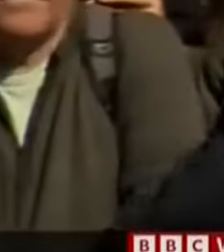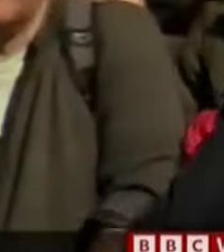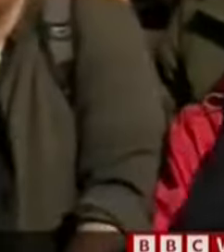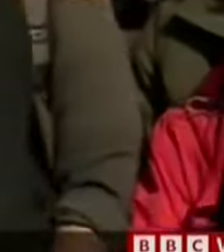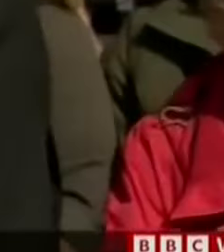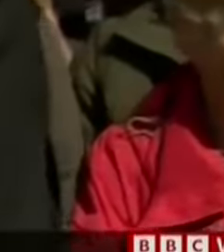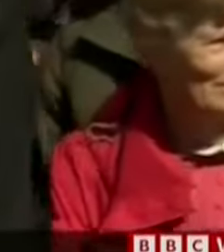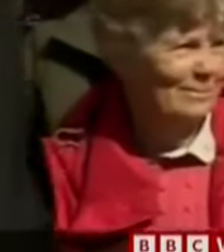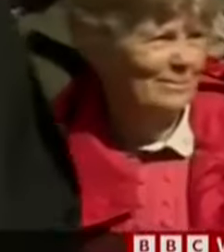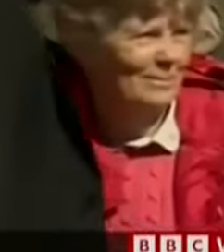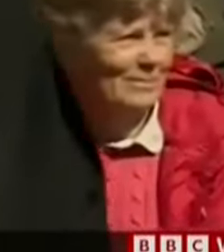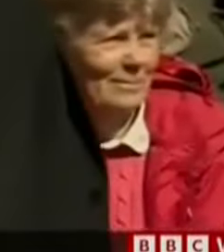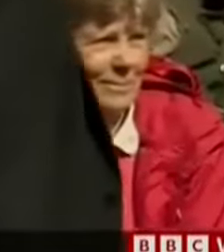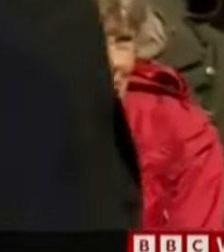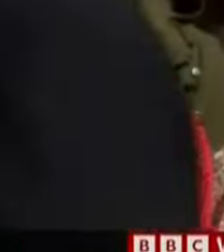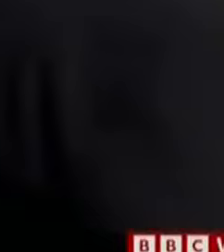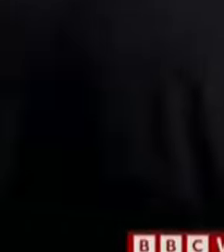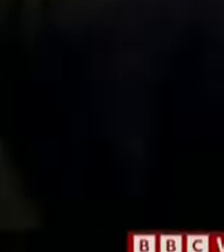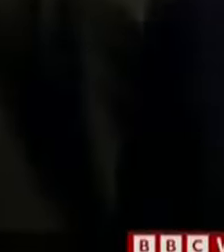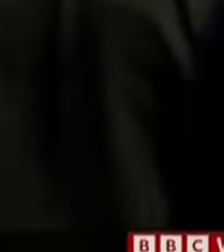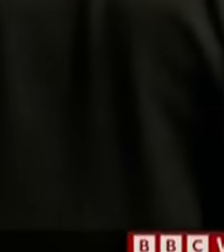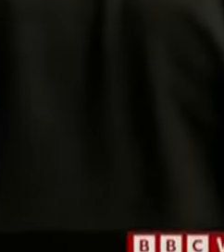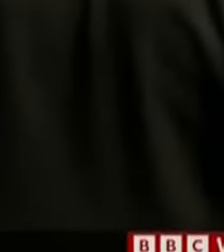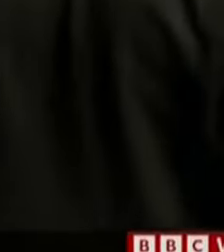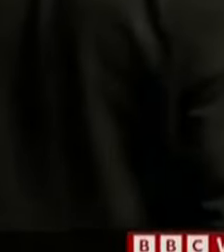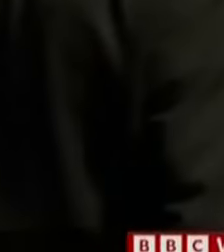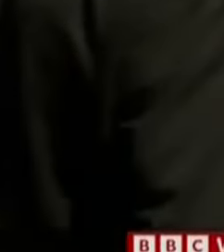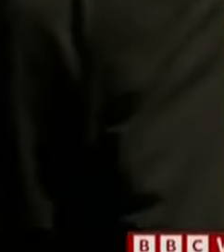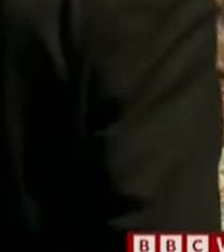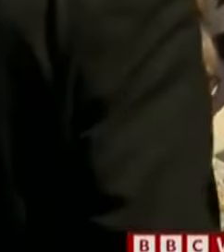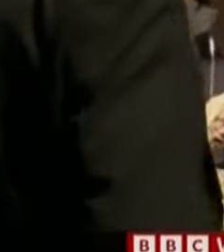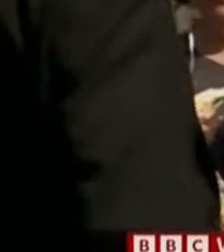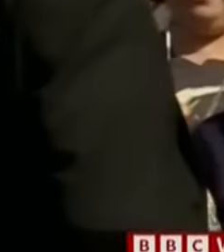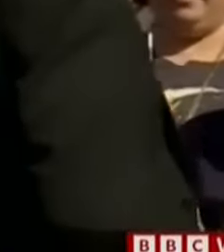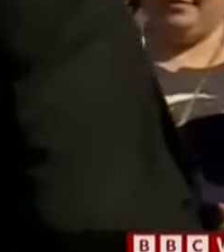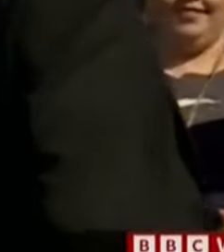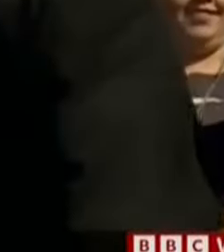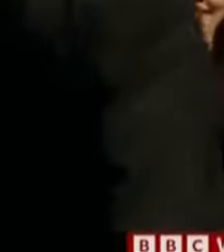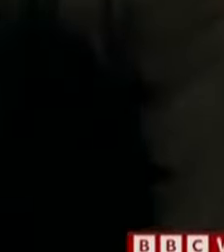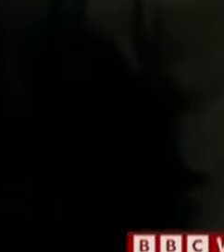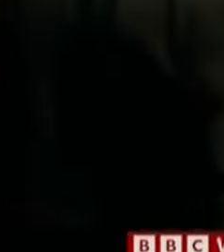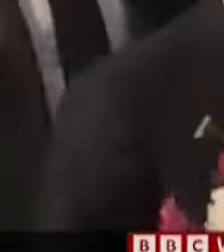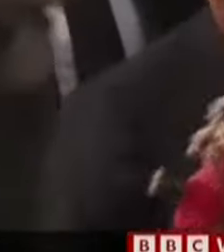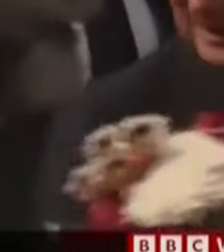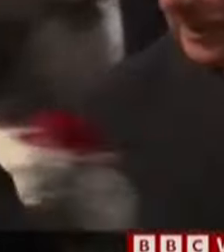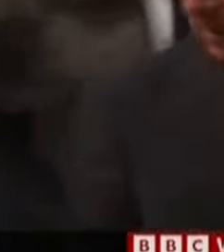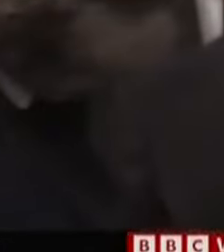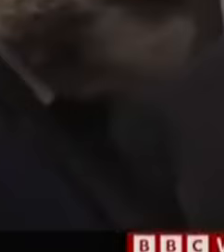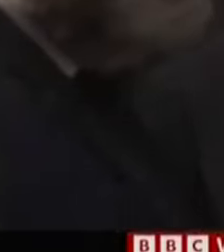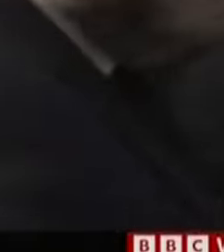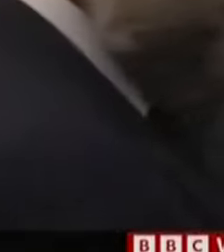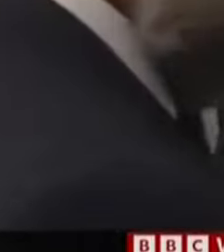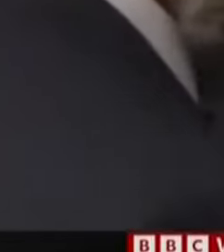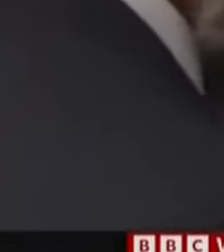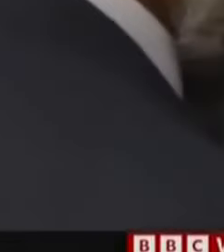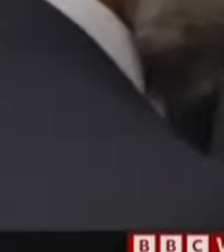εδώ, βλέπουμε ότι υπάρχει πάρα πολλοί κόσμος. Ενώ και ο Γιάννης Καραμίτης, όπως μας τα μετέφερε πριν, και νομίζω ότι είναι μια κίνηση, πήρε και